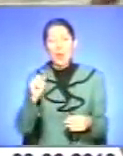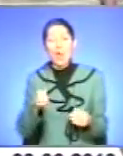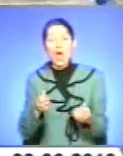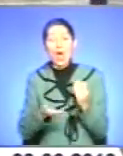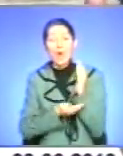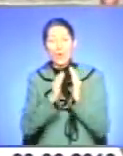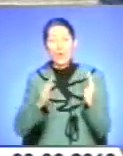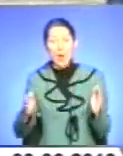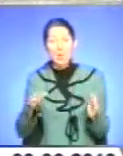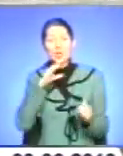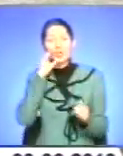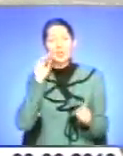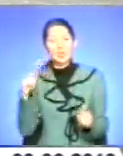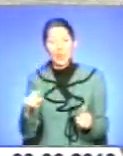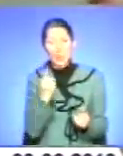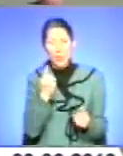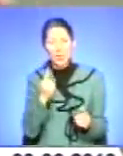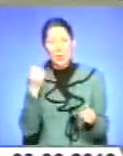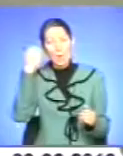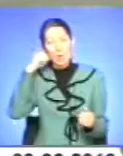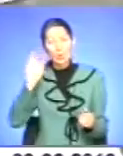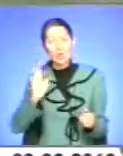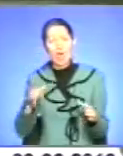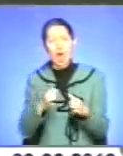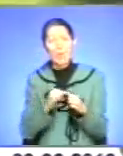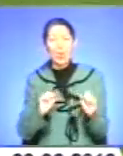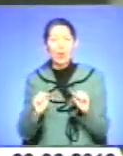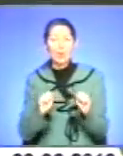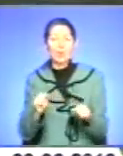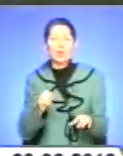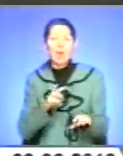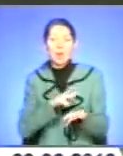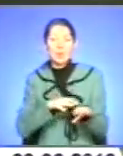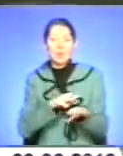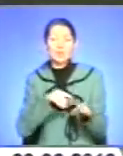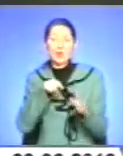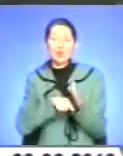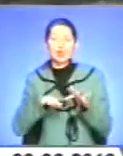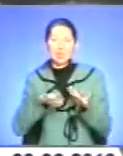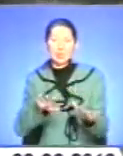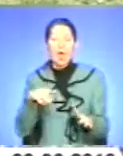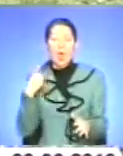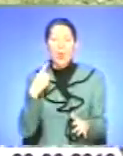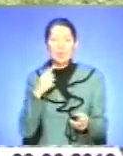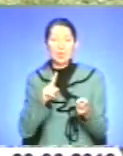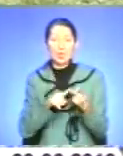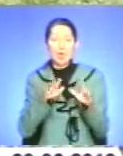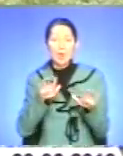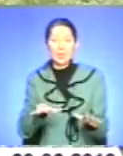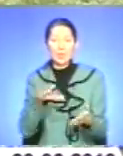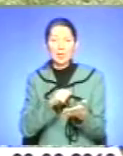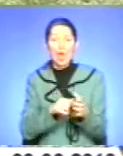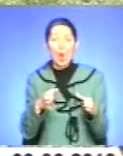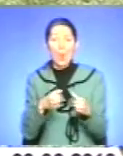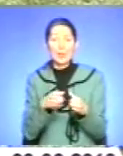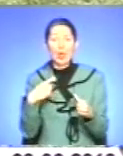вперше. Переможцем стала команда управління Міністерства внутрішніх справ України в області. Друге місце посіла